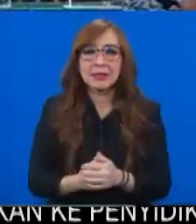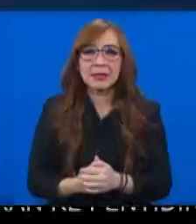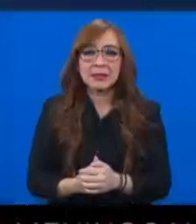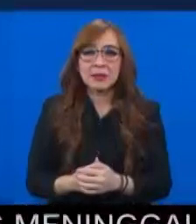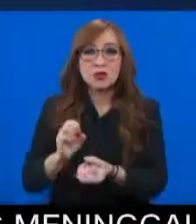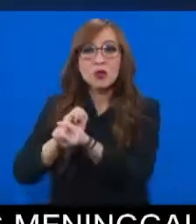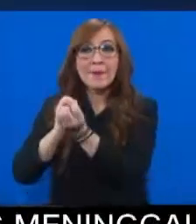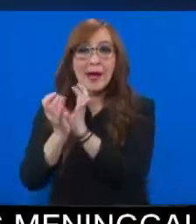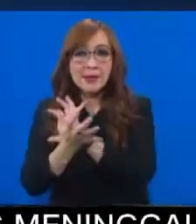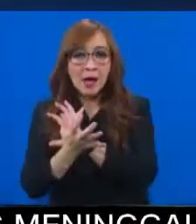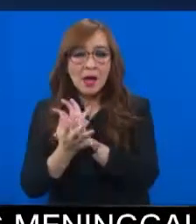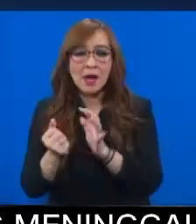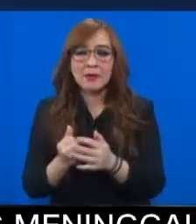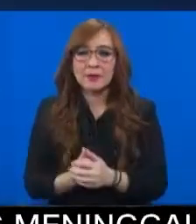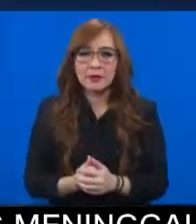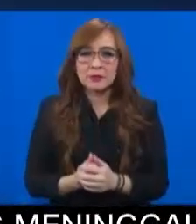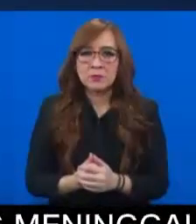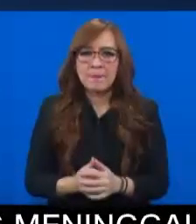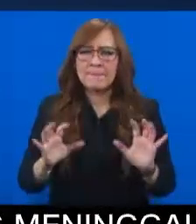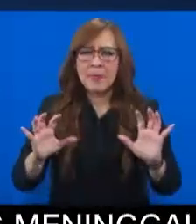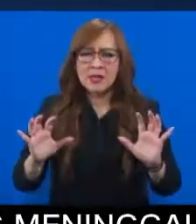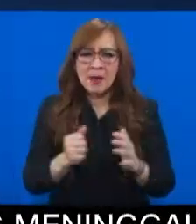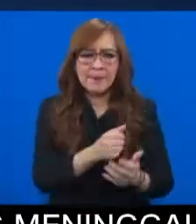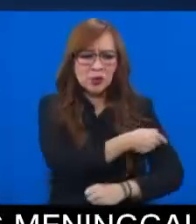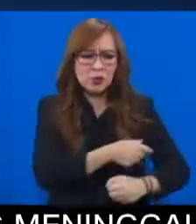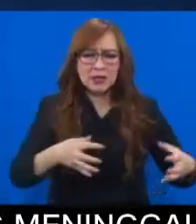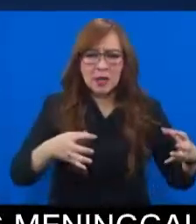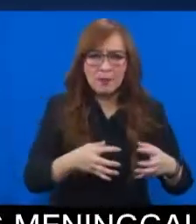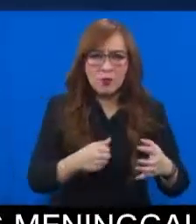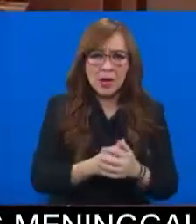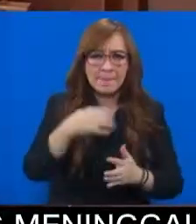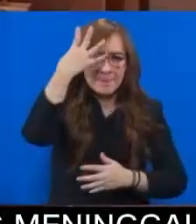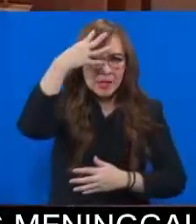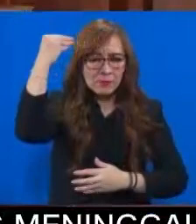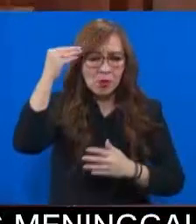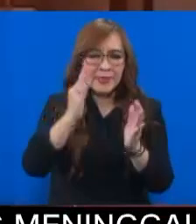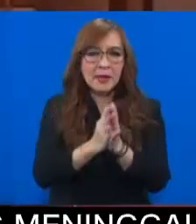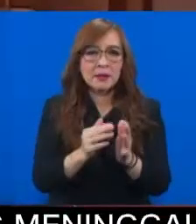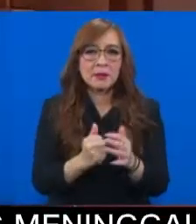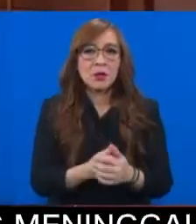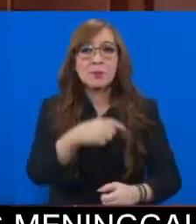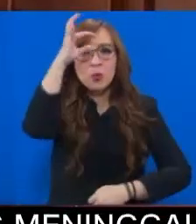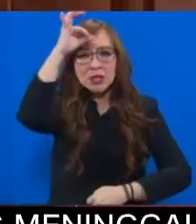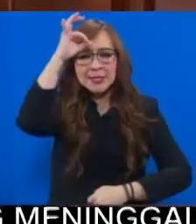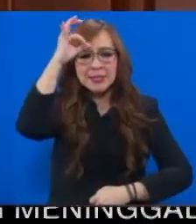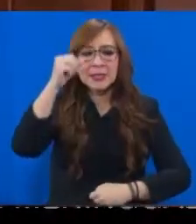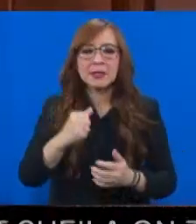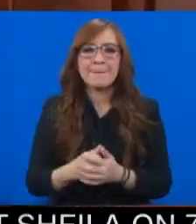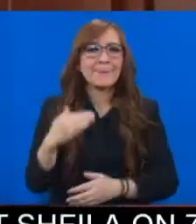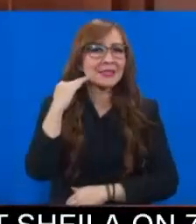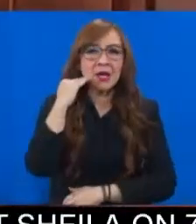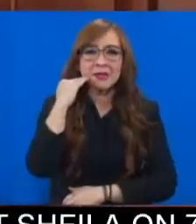Polrestabes Surabaya. Ratusan personil gabungan Brimob Polda Jatim dan Polrestabes Surabaya dikerahkan untuk menjaga